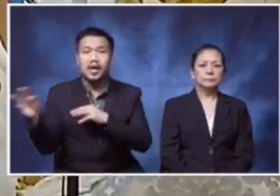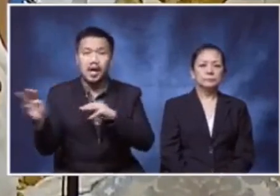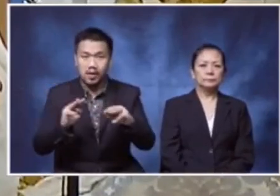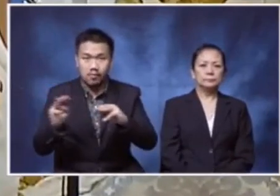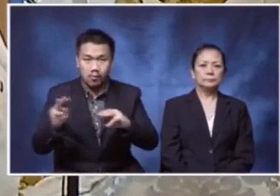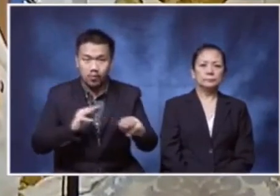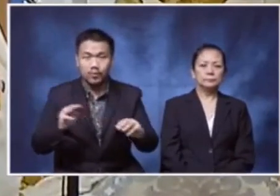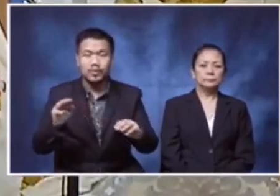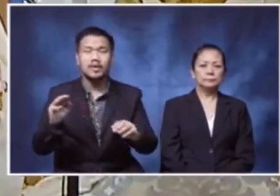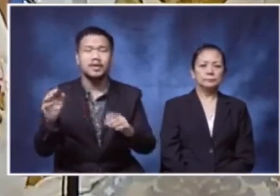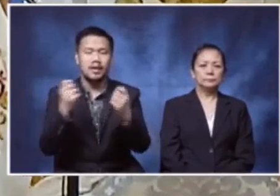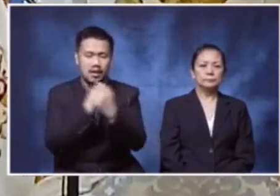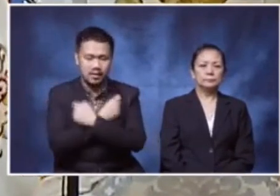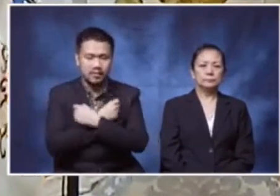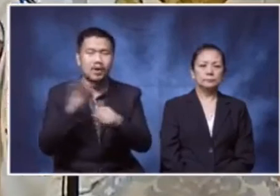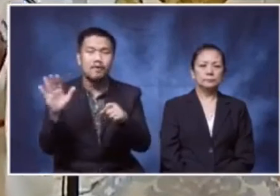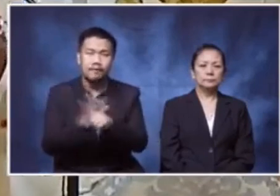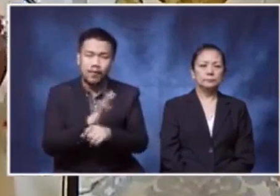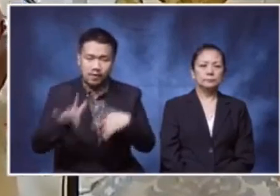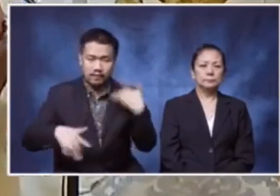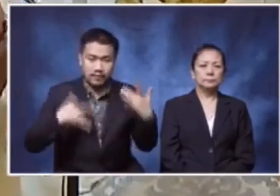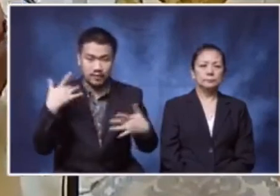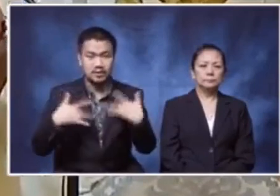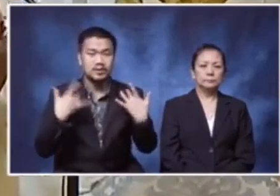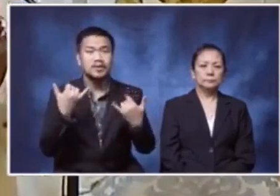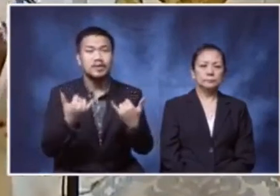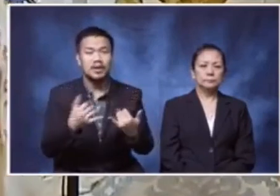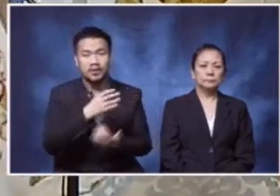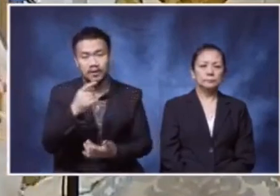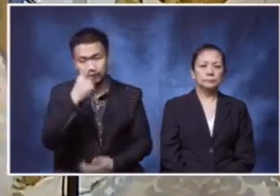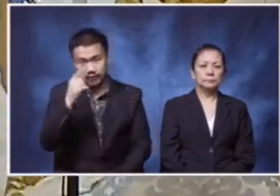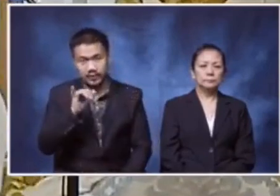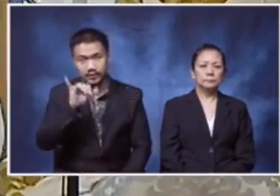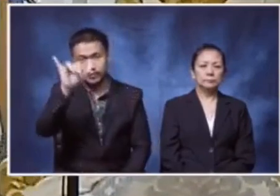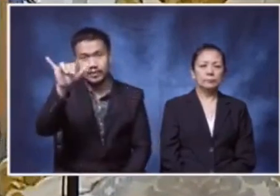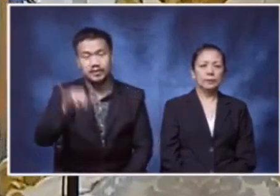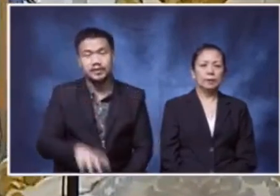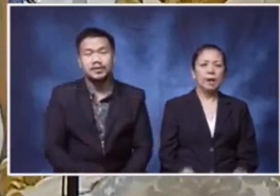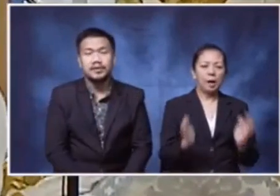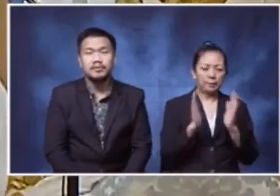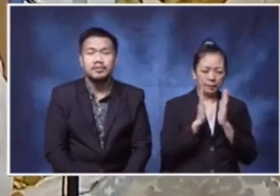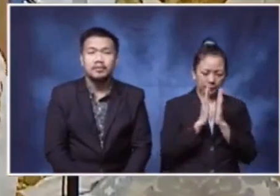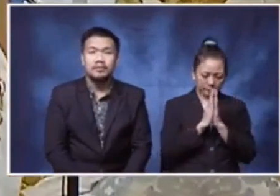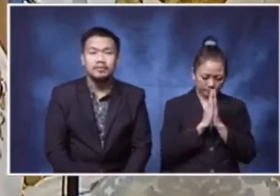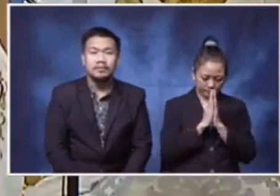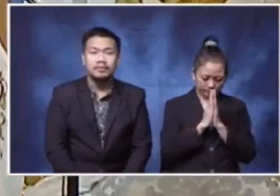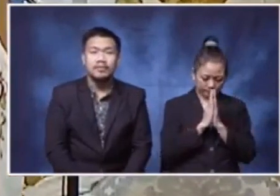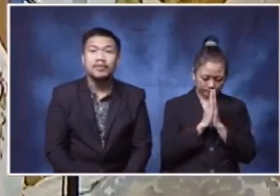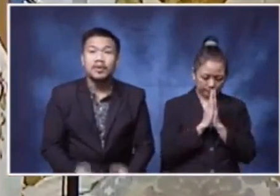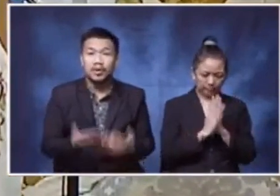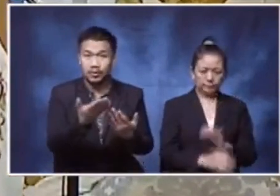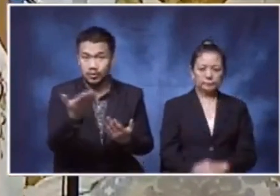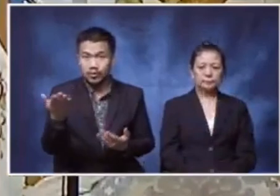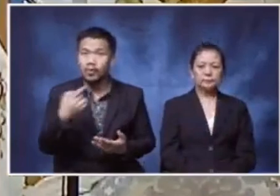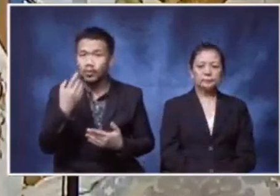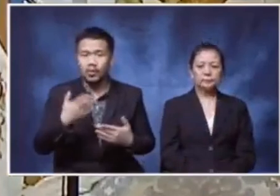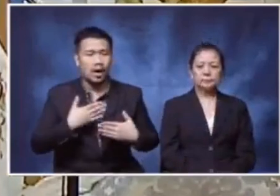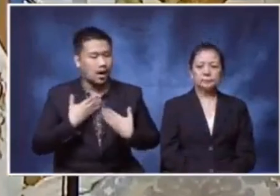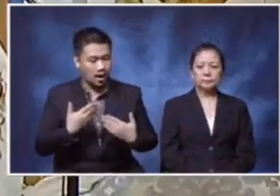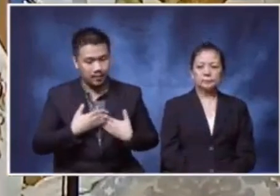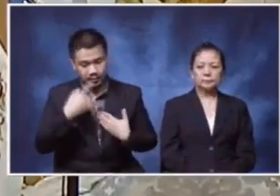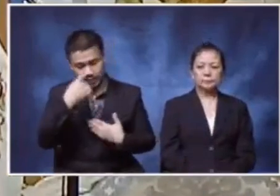sa pag-ibig na puspos ng sigla, ngayon at magpasawalang hanggan. Amen. Kayong nagagalak sa pagdating